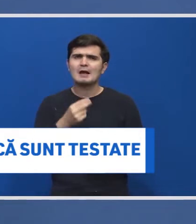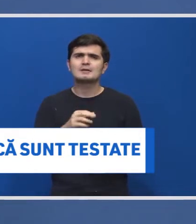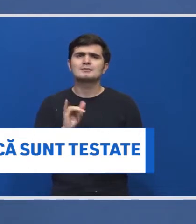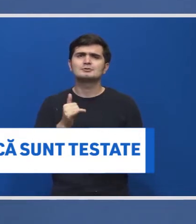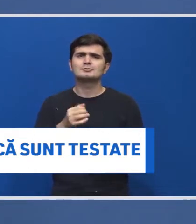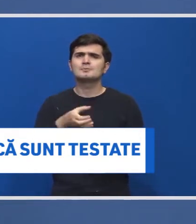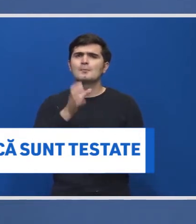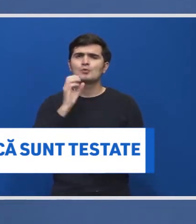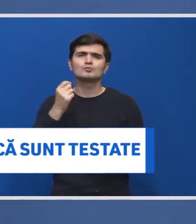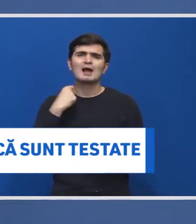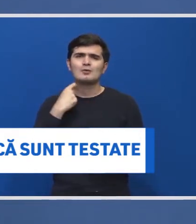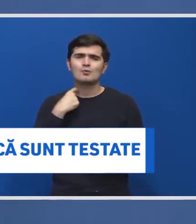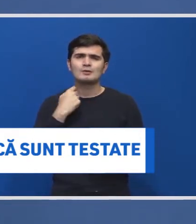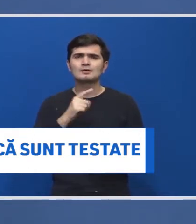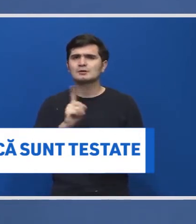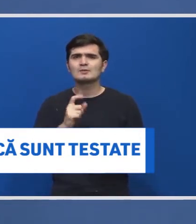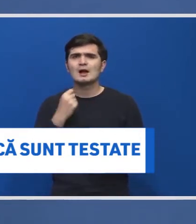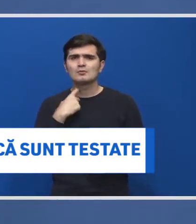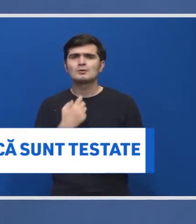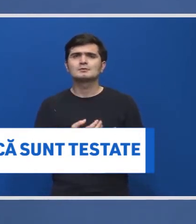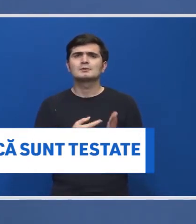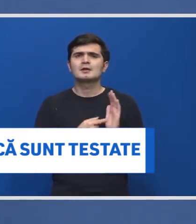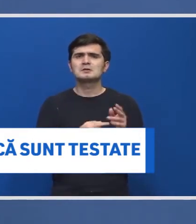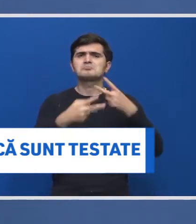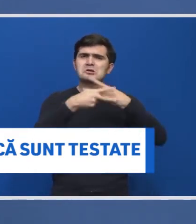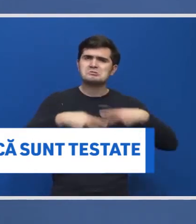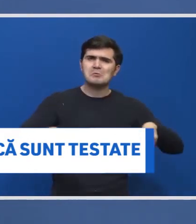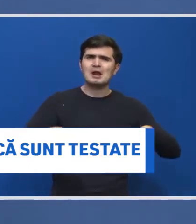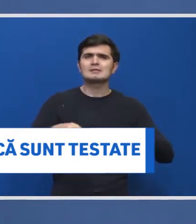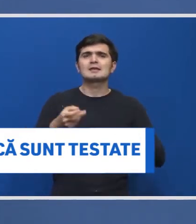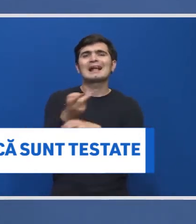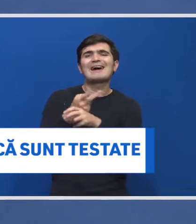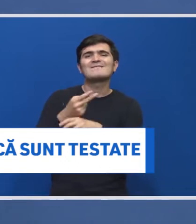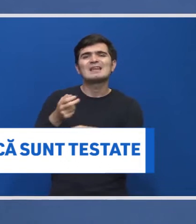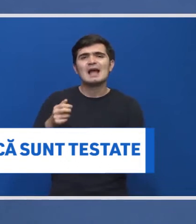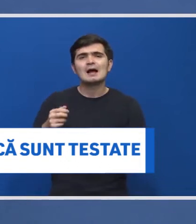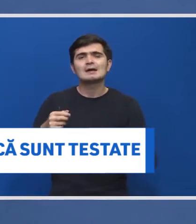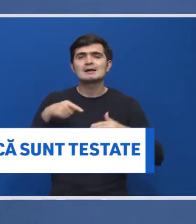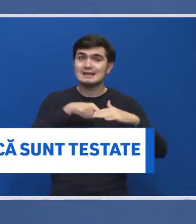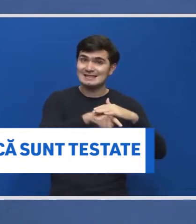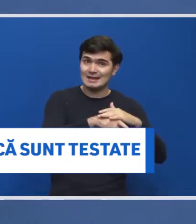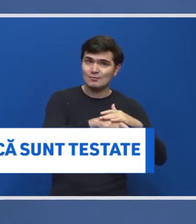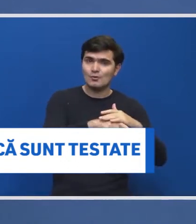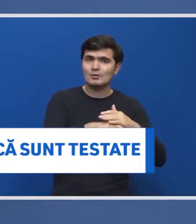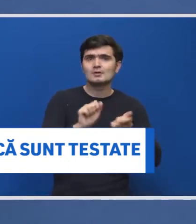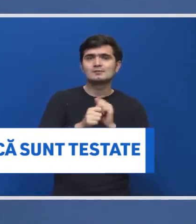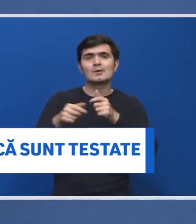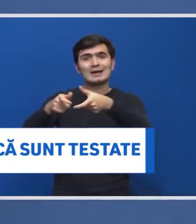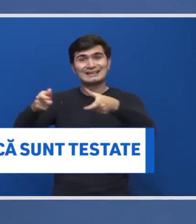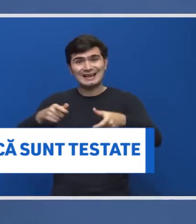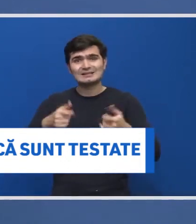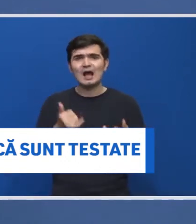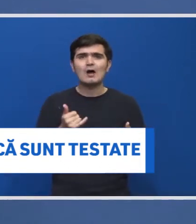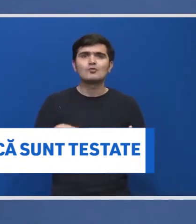sau băuturilor alcoolice și nealcoolice de tipul restaurantelor și cafenelelor în interiorul clădirilor, precum și la terase, este